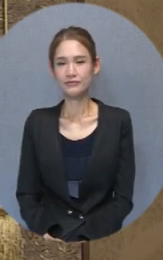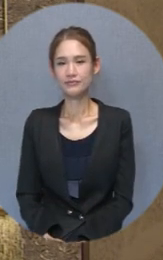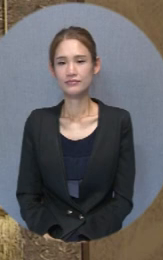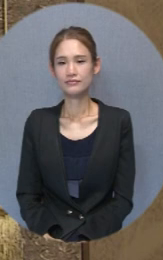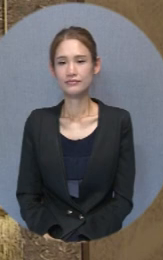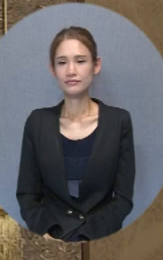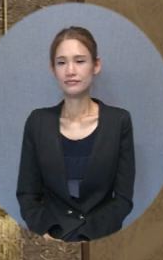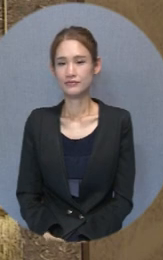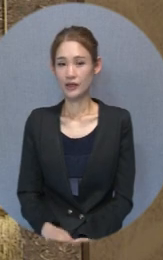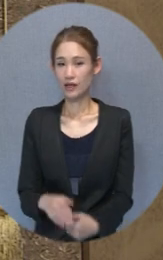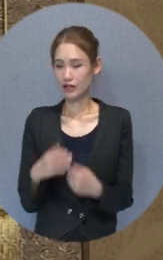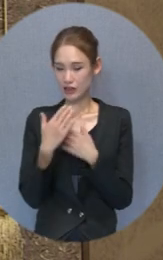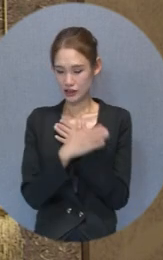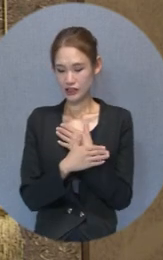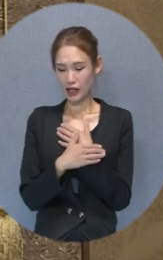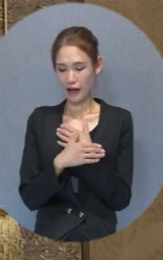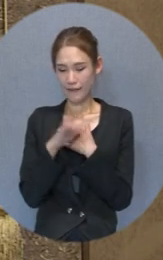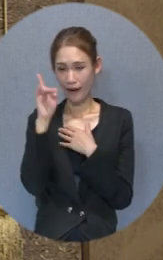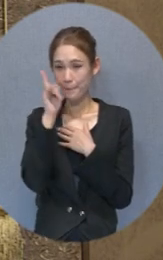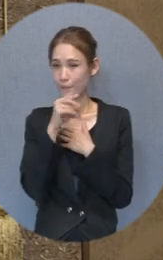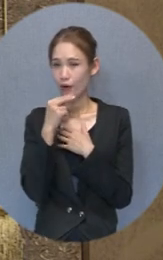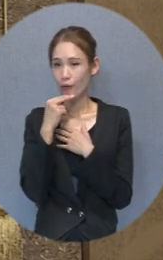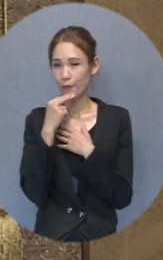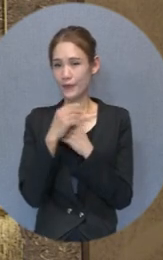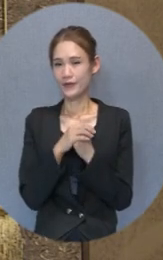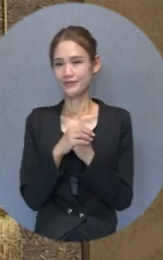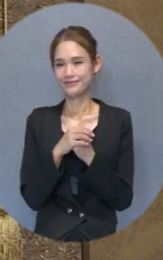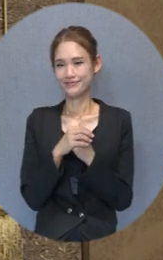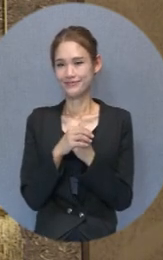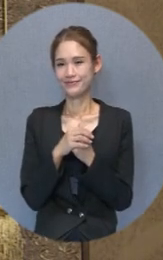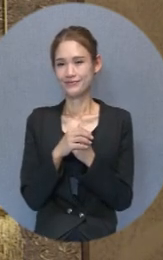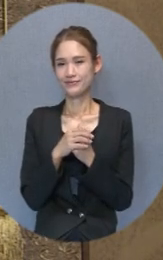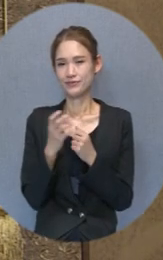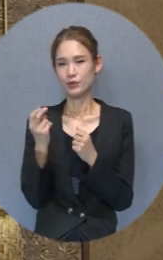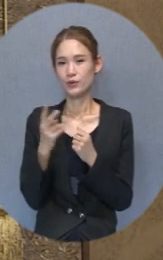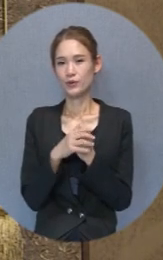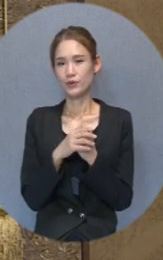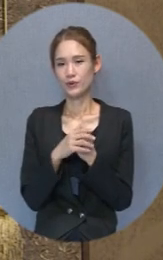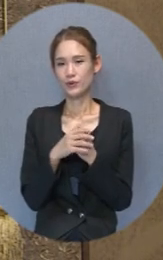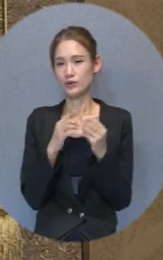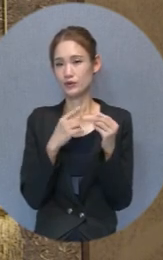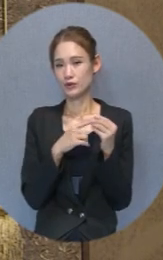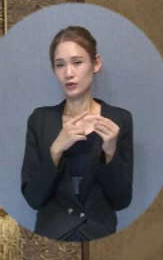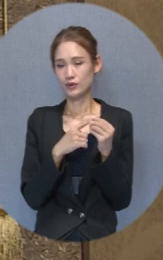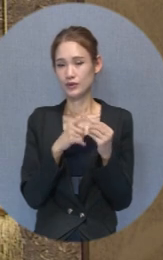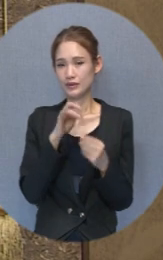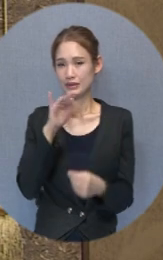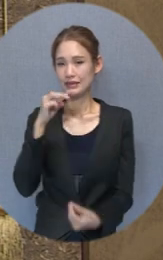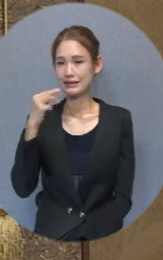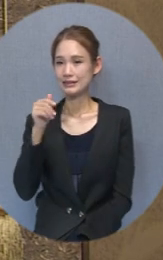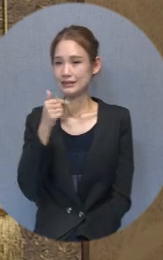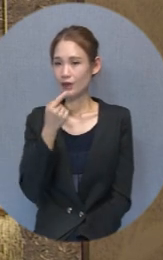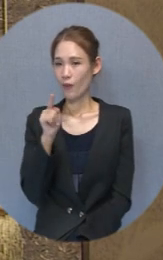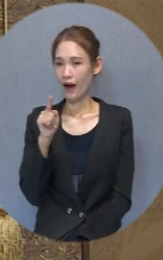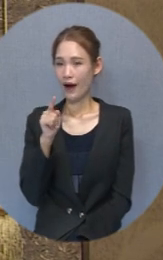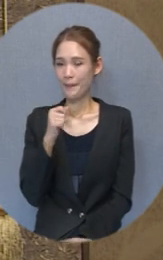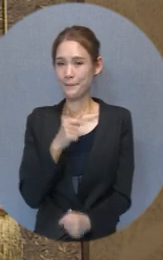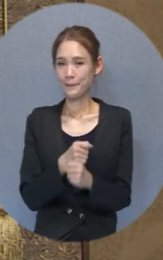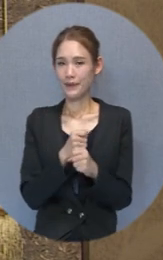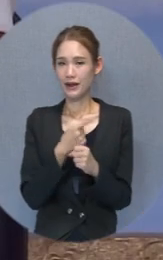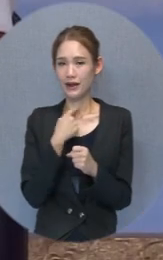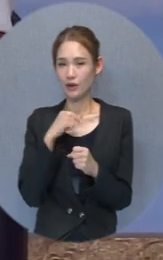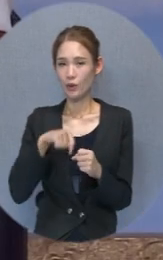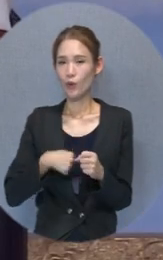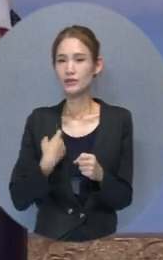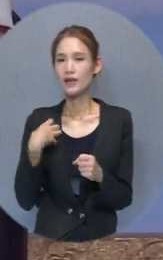인체에 무해하도록 그죠. 네. 그리고 이제 첫 번째로 키트화 시켰던 교구제가 이 혼자서도